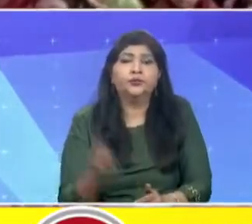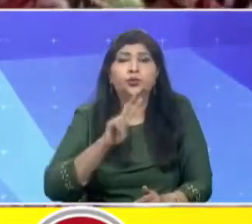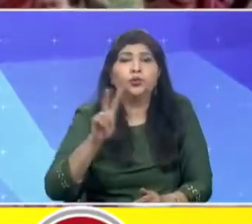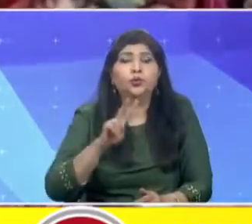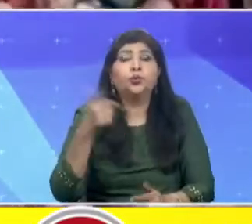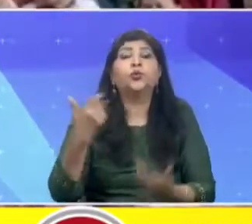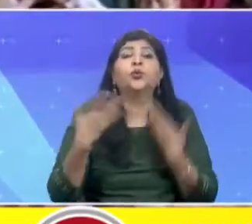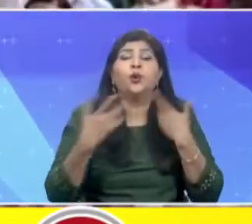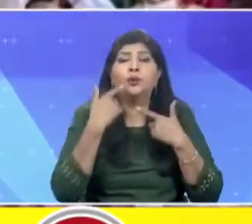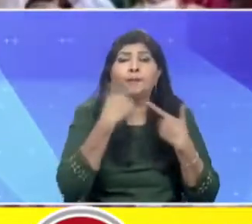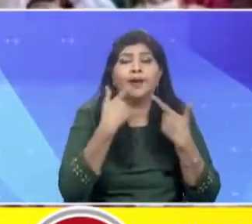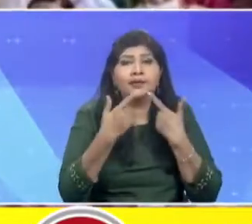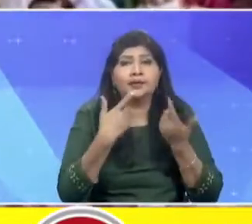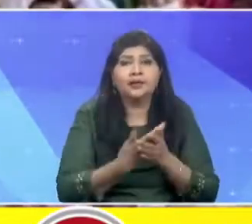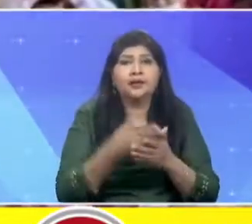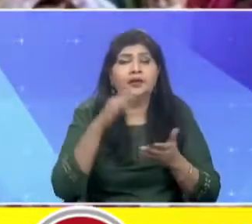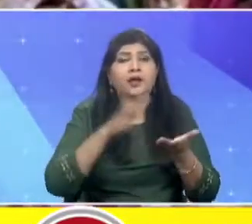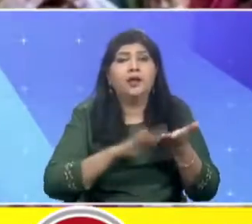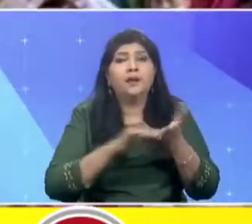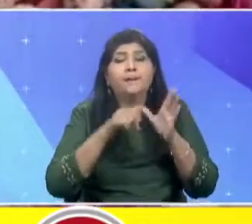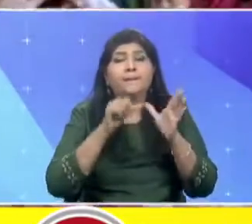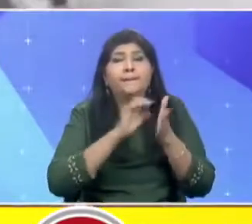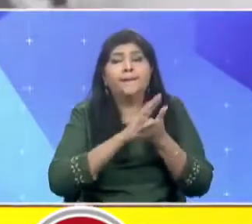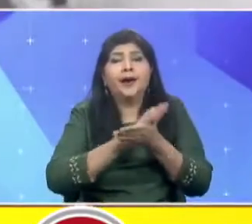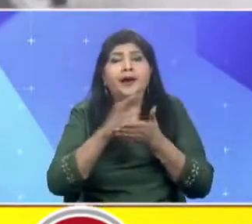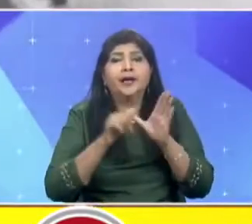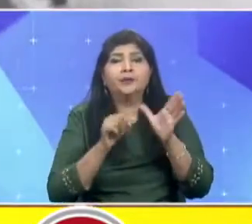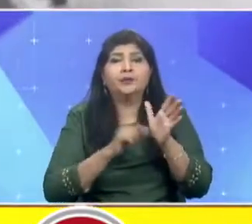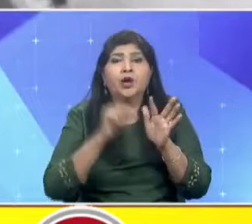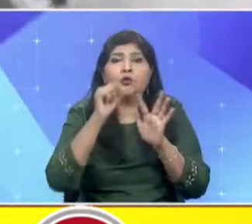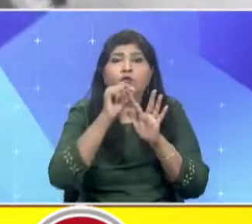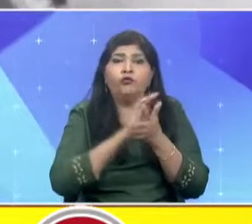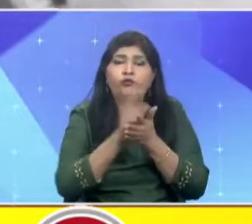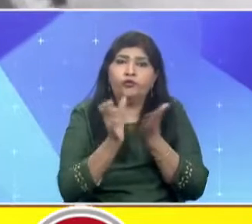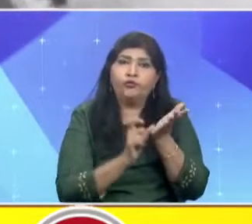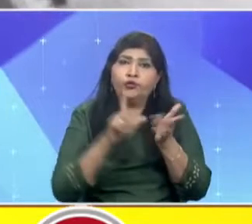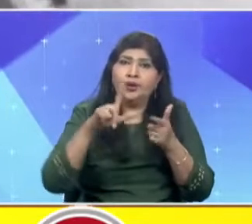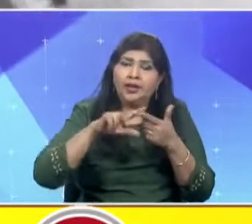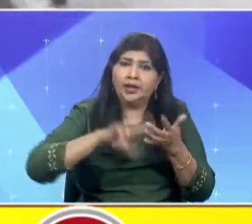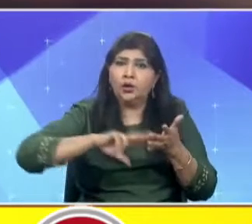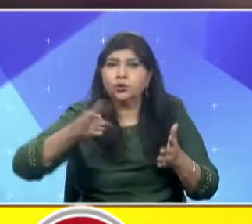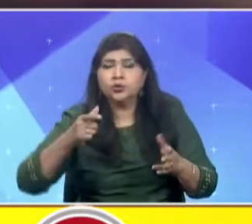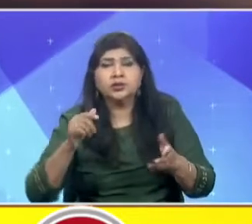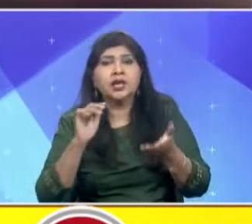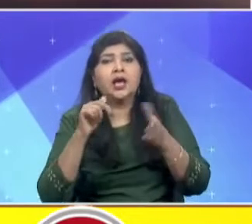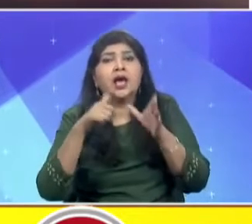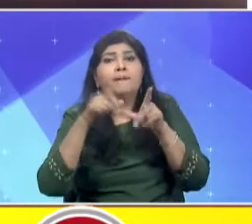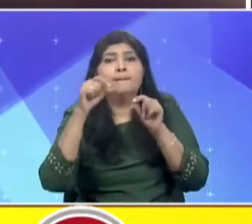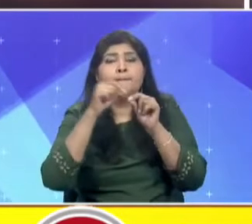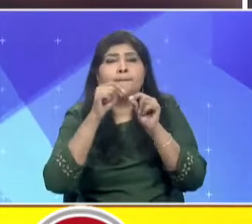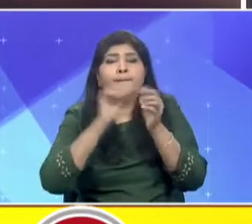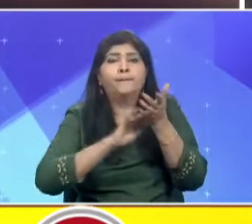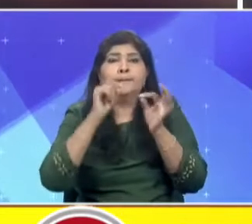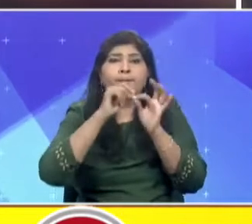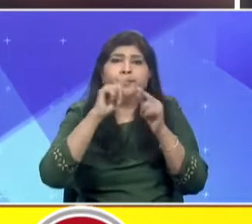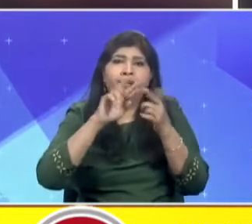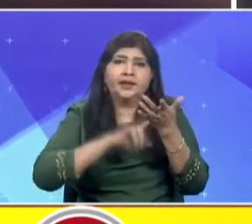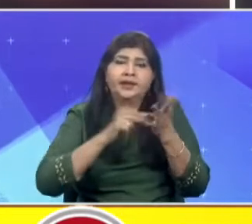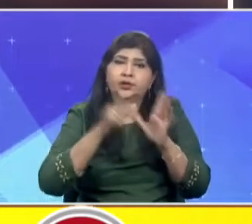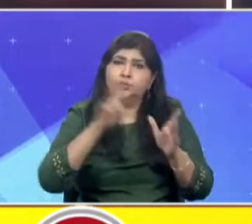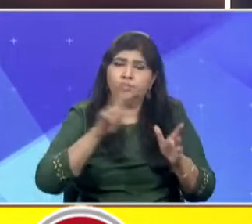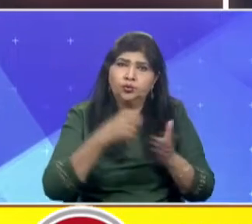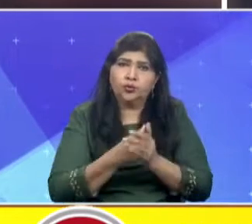महान विभूतियां हैं महात्मा फुले और बाबा साहब आम्बेडकर। महात्मा फुले की